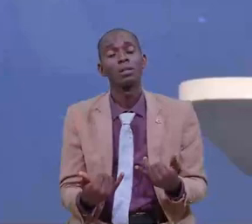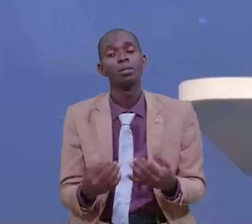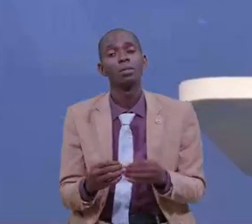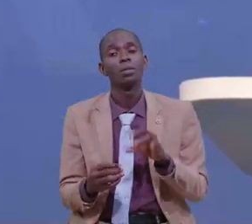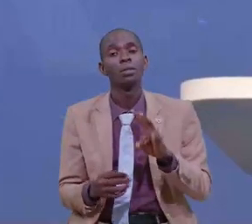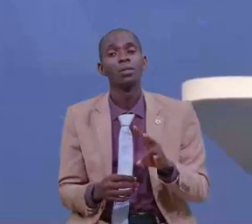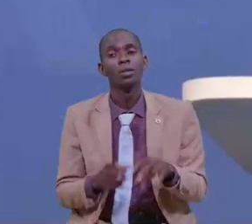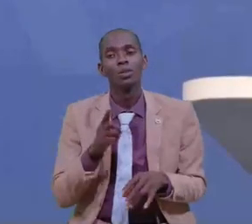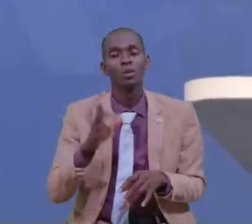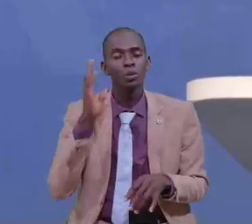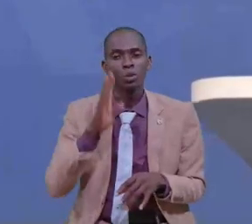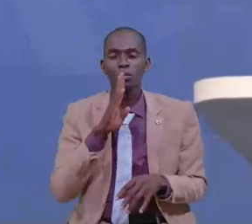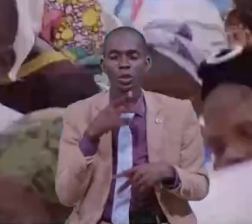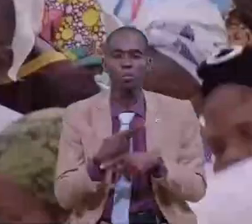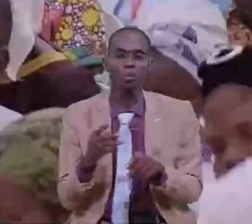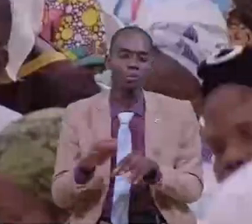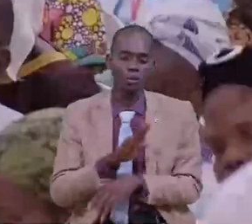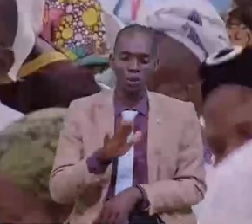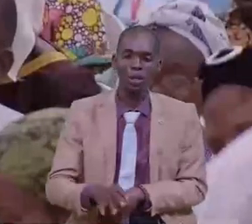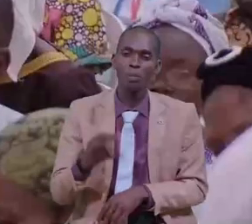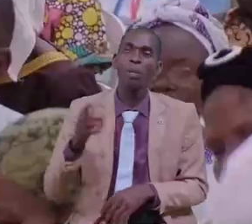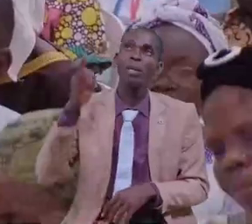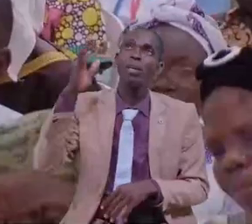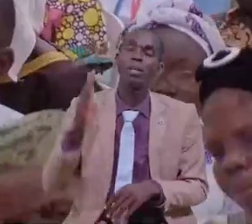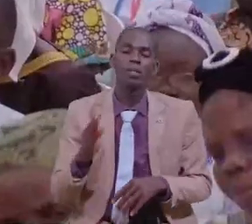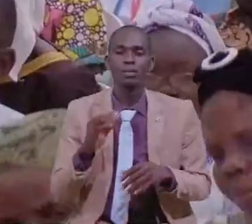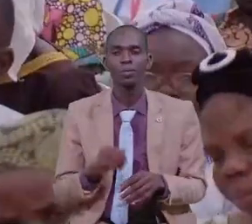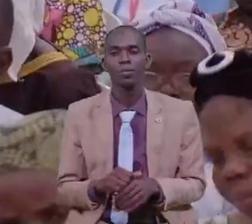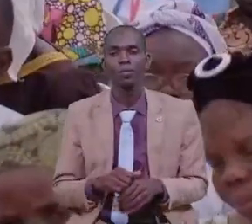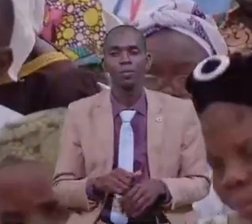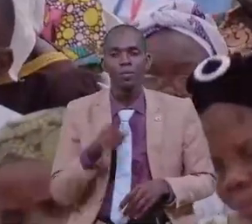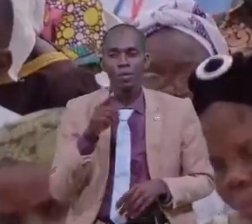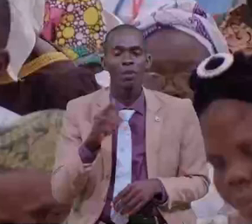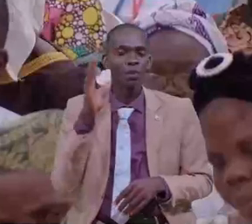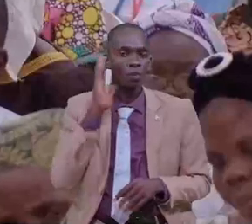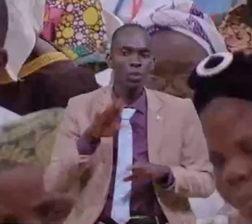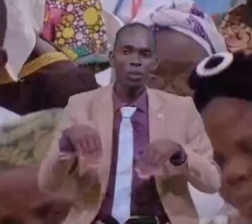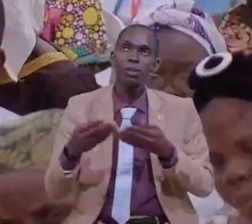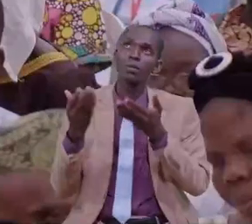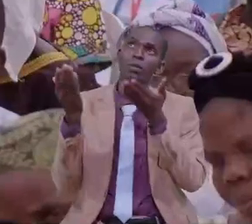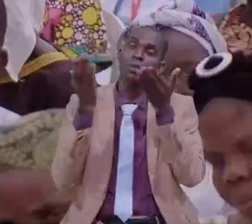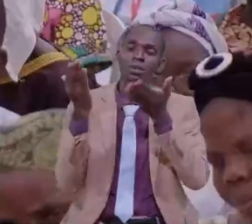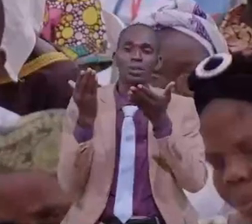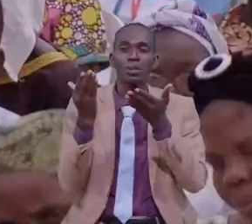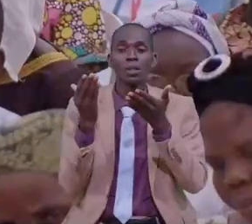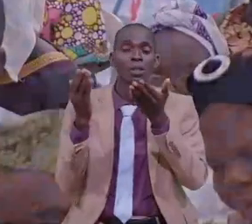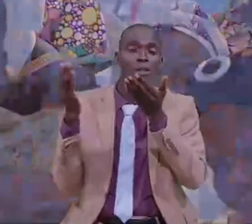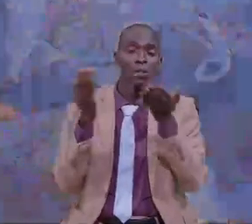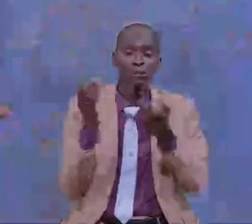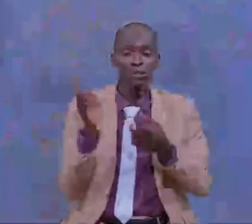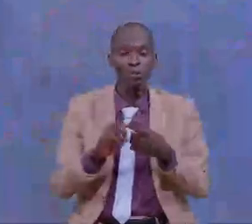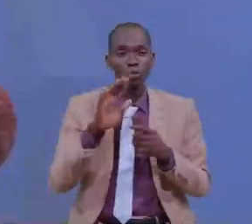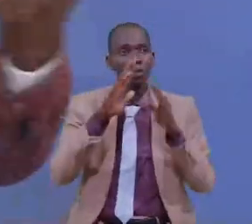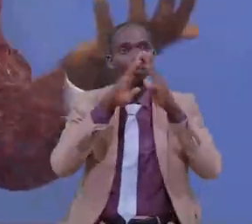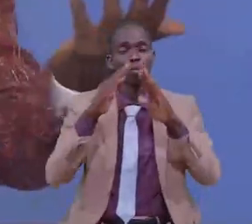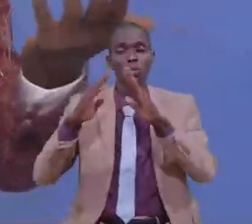tu auras un enfant, tu seras un enfant de productif. Tu rendras des services et